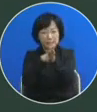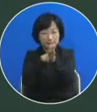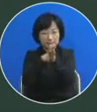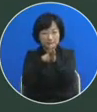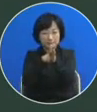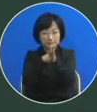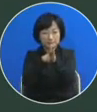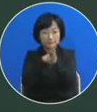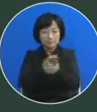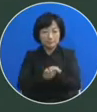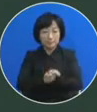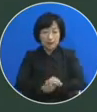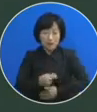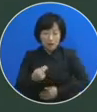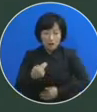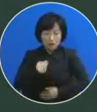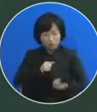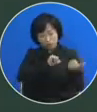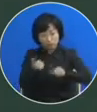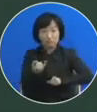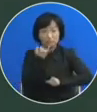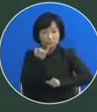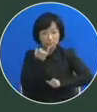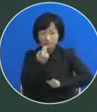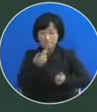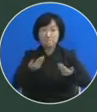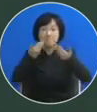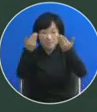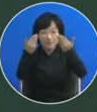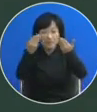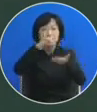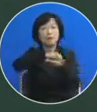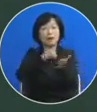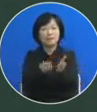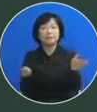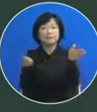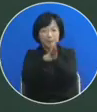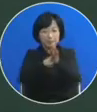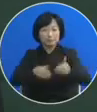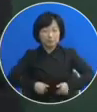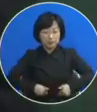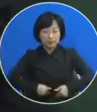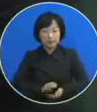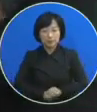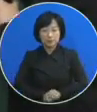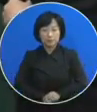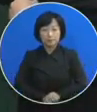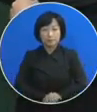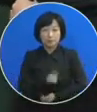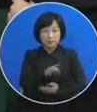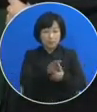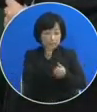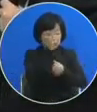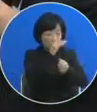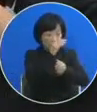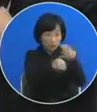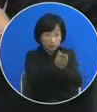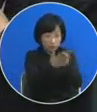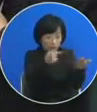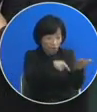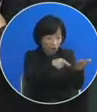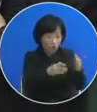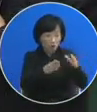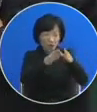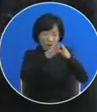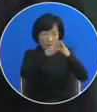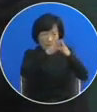믿음입니까? What kind of faith? 생명 걸 믿음. The faith of staking your lives. 그러면요, 성경에 있는 출애굽의 역사. Then the work of Exodus